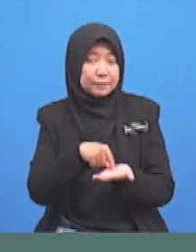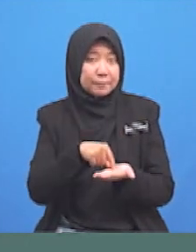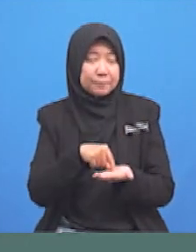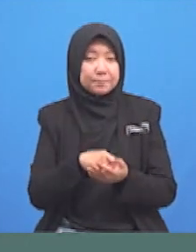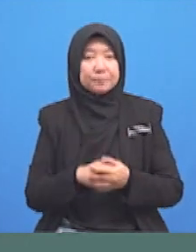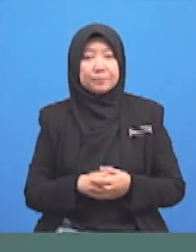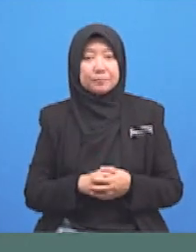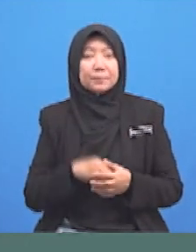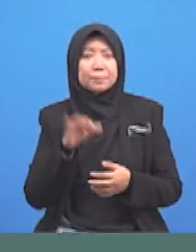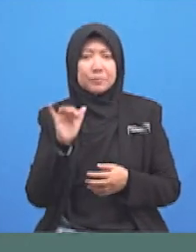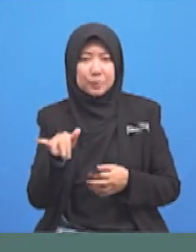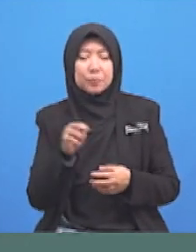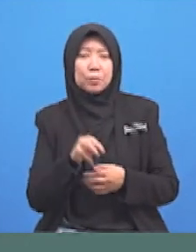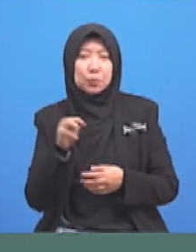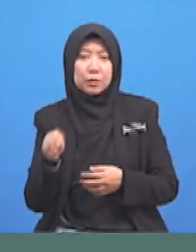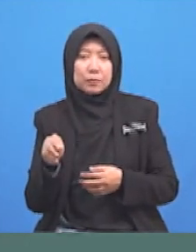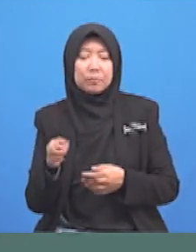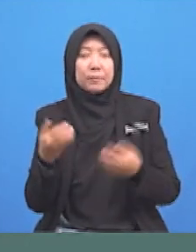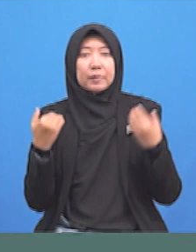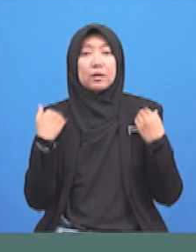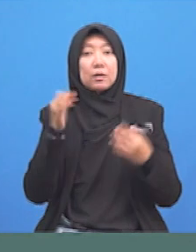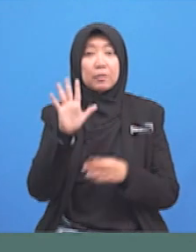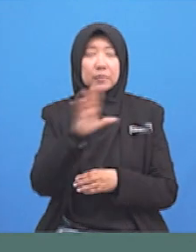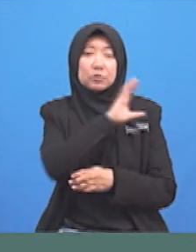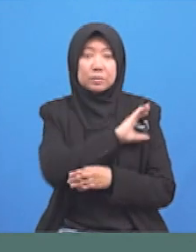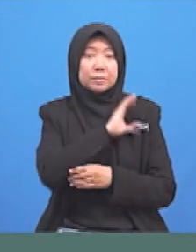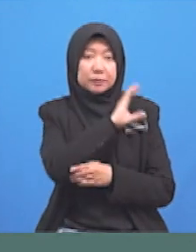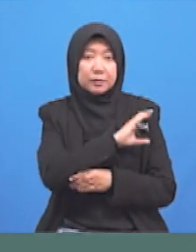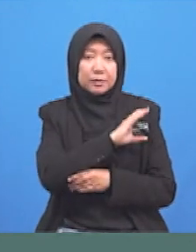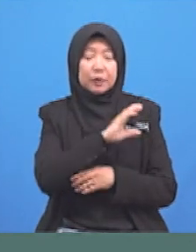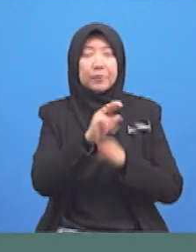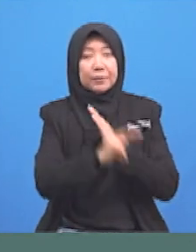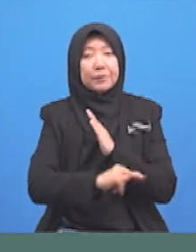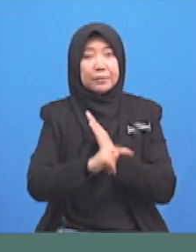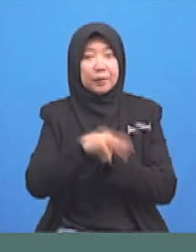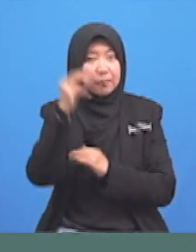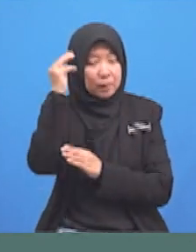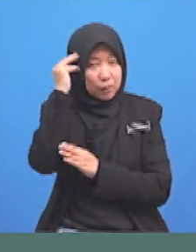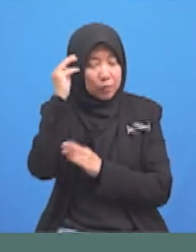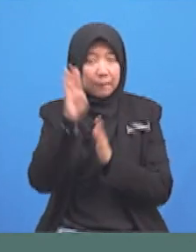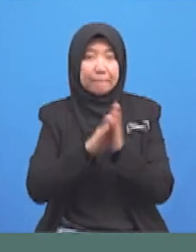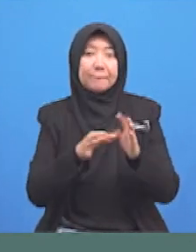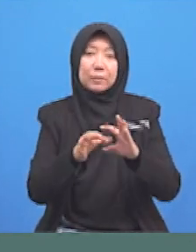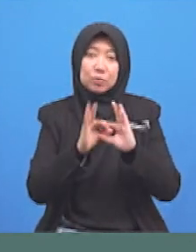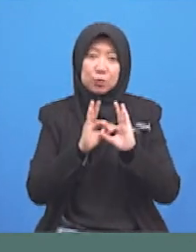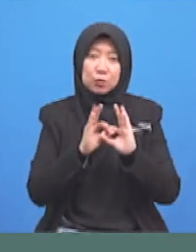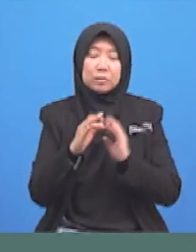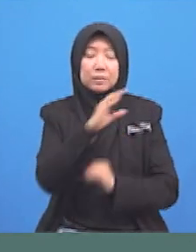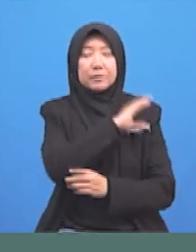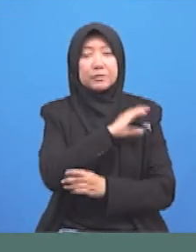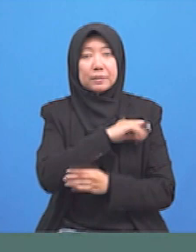Ya, murid-murid, terdapat 5 ciri-ciri negeri-negeri Melayu Bersekutu. Ciri-ciri